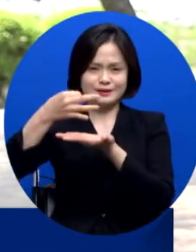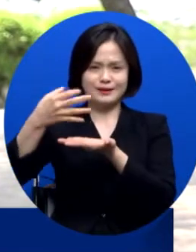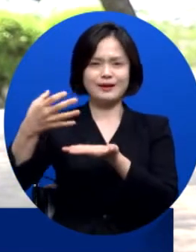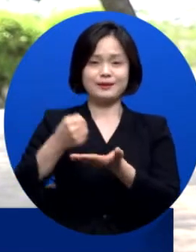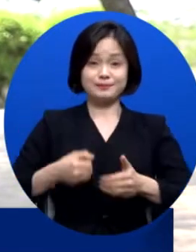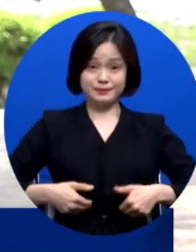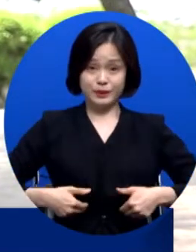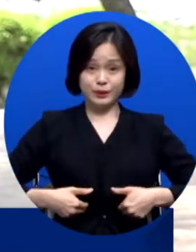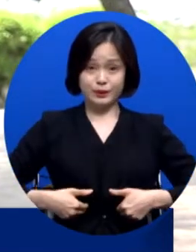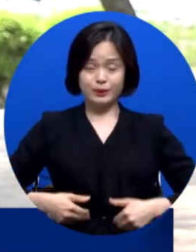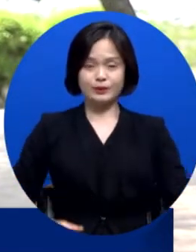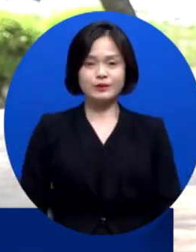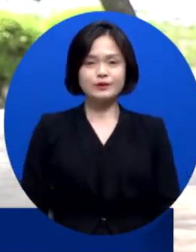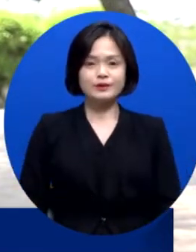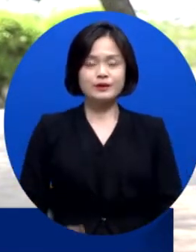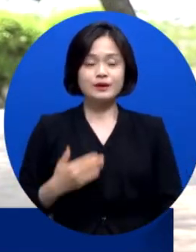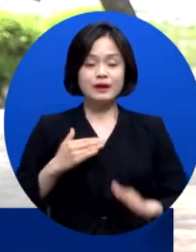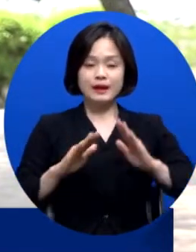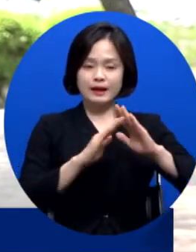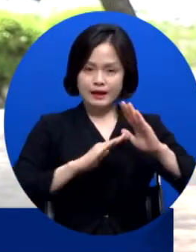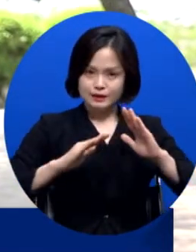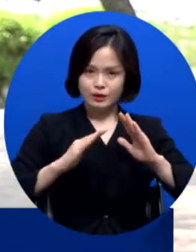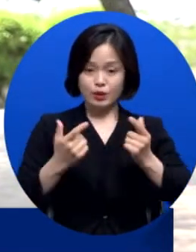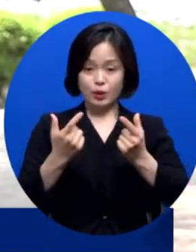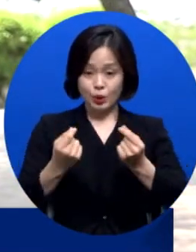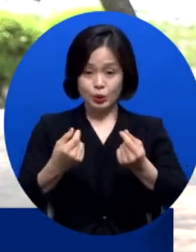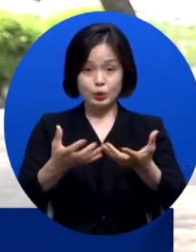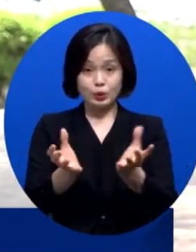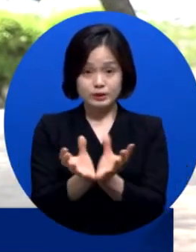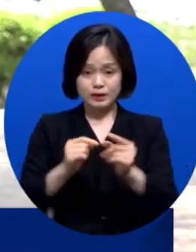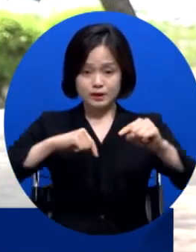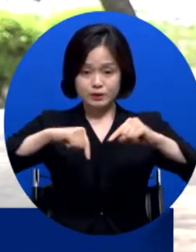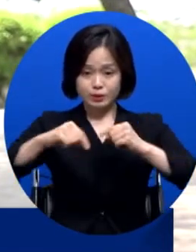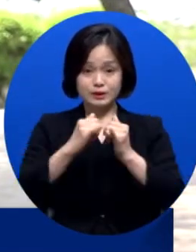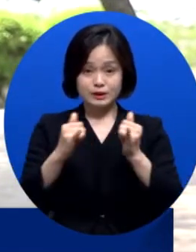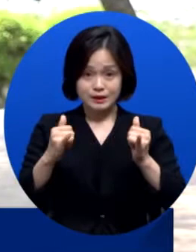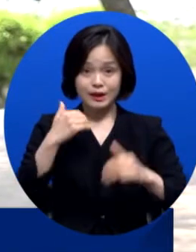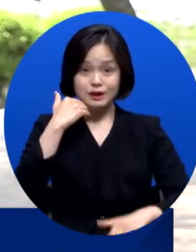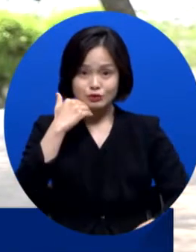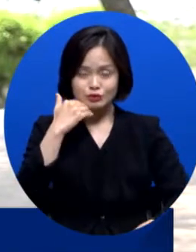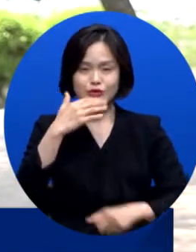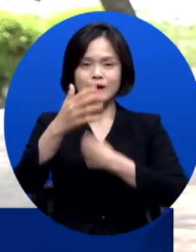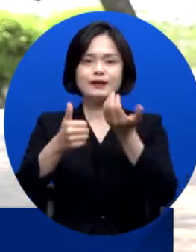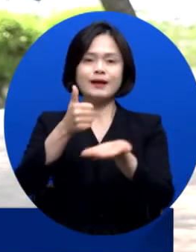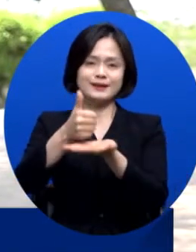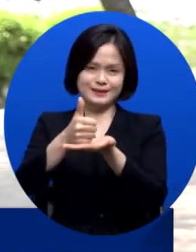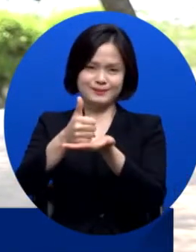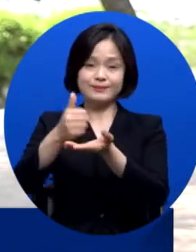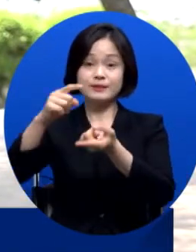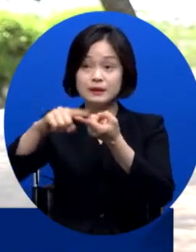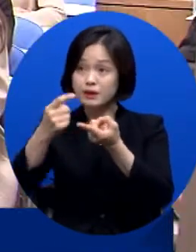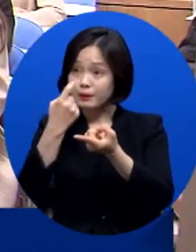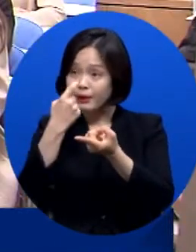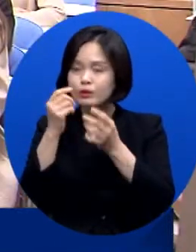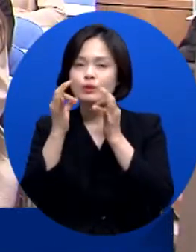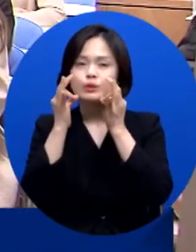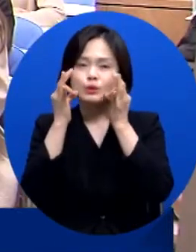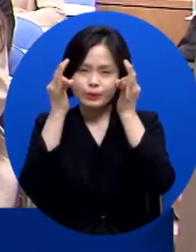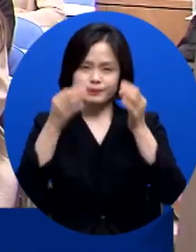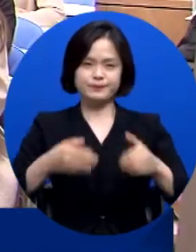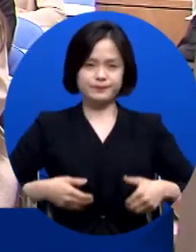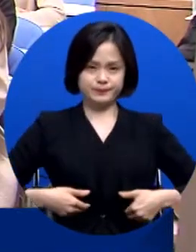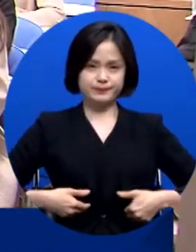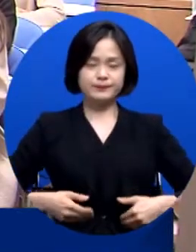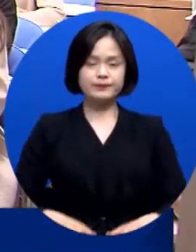우리 가정과 공동체, 이 사회의 통치자이시고 주권자이심을 하고 알아가는 그런 노력들이 필요하다라고요.